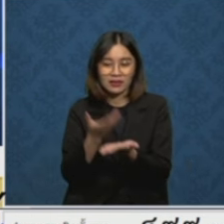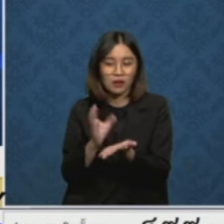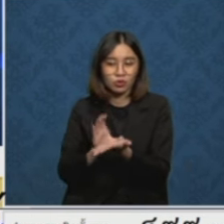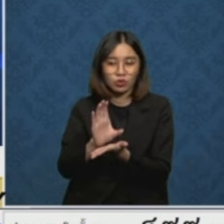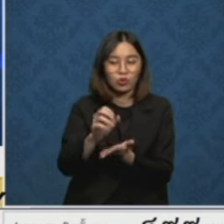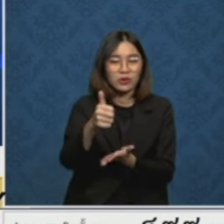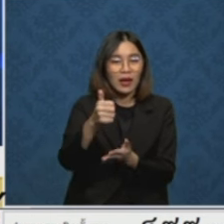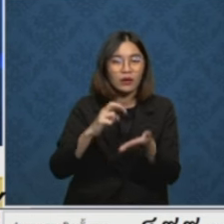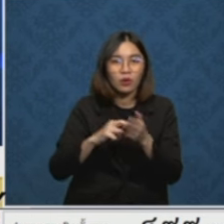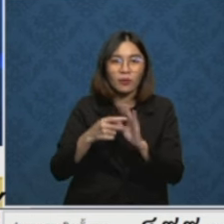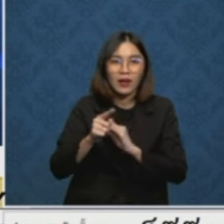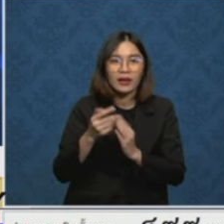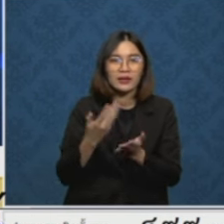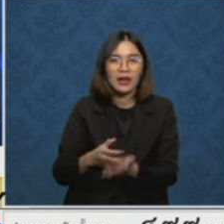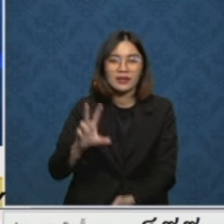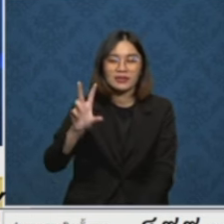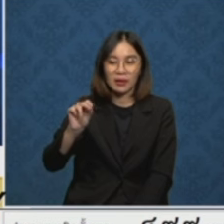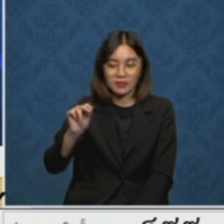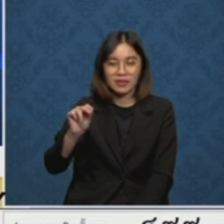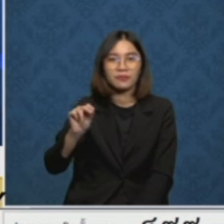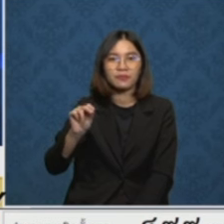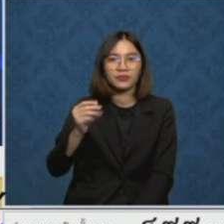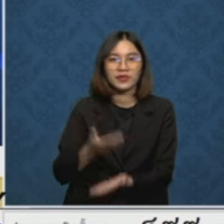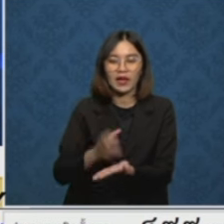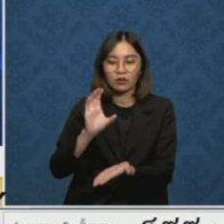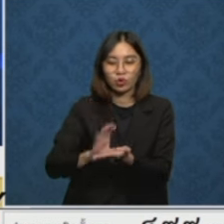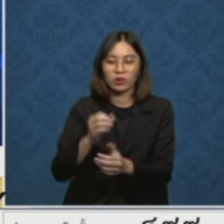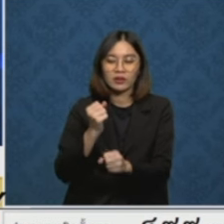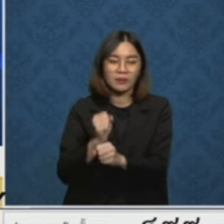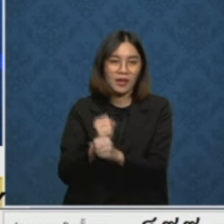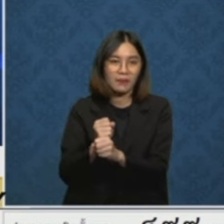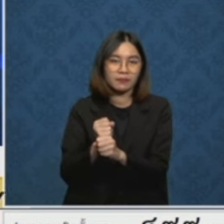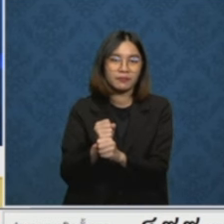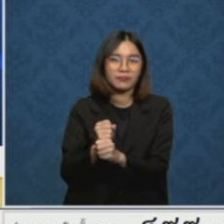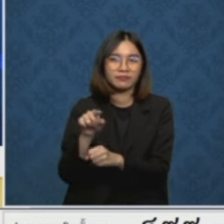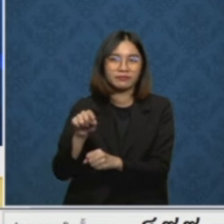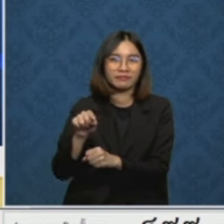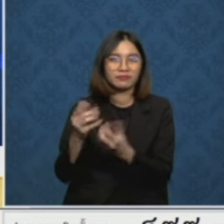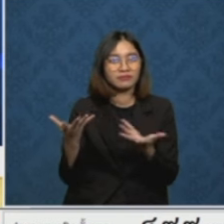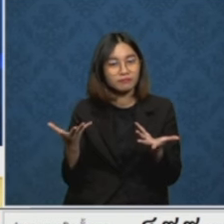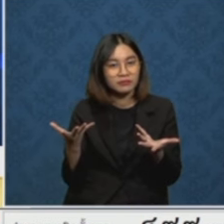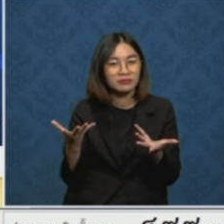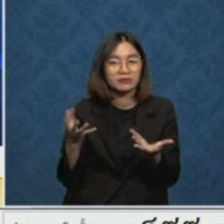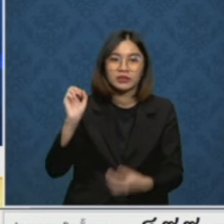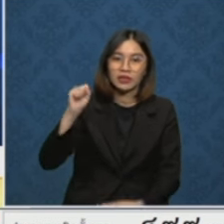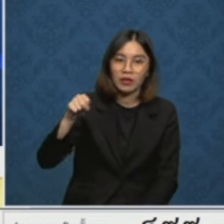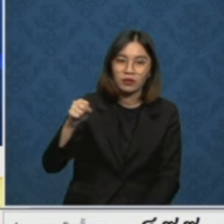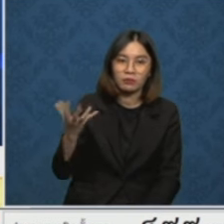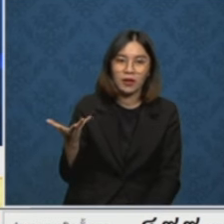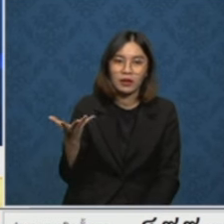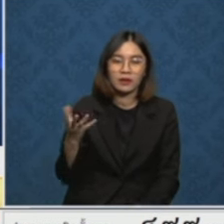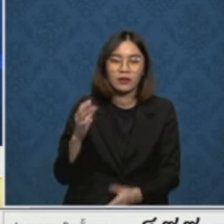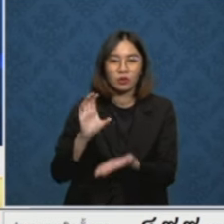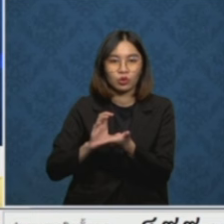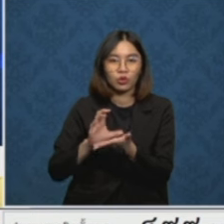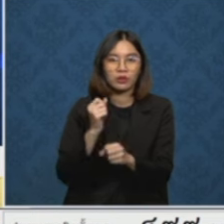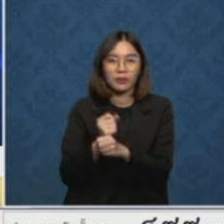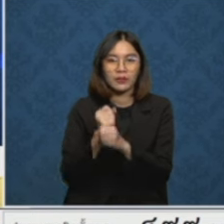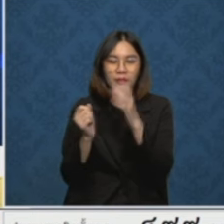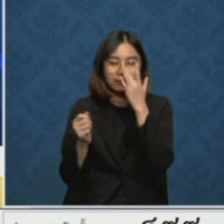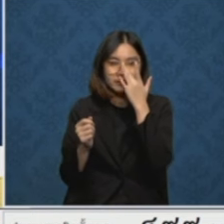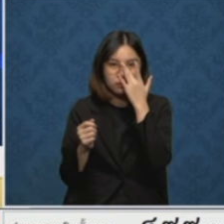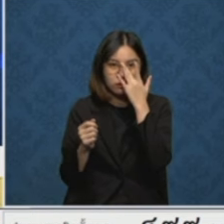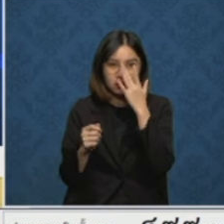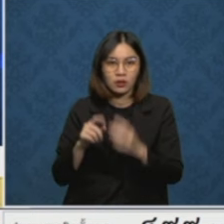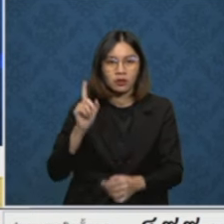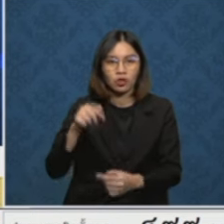ก็คืออีก30บาทที่คิดเป็นต้นทุนการผลิตเฮ้ยใช่เหรอคะต้นทุนการผลิตมันไม่จำเป็น